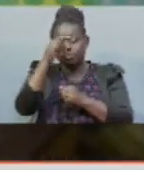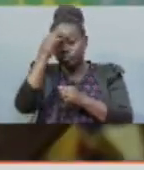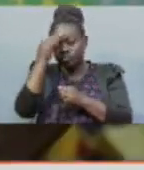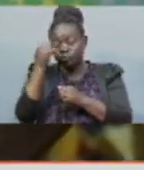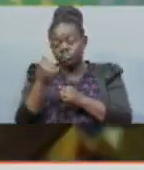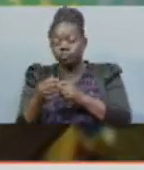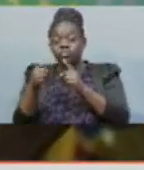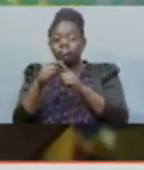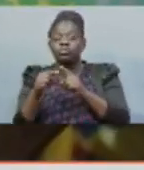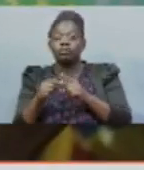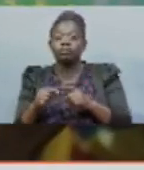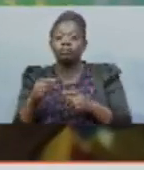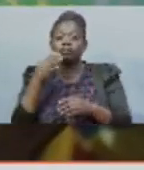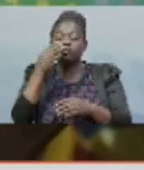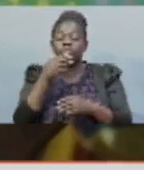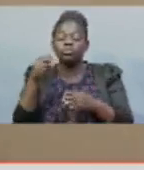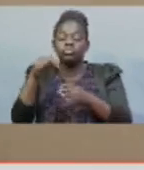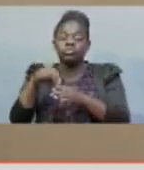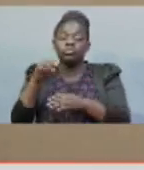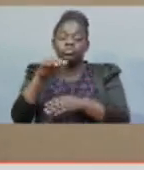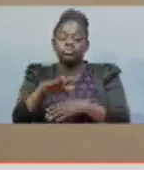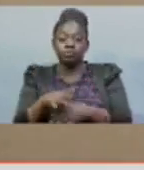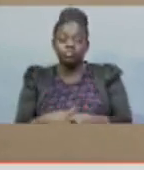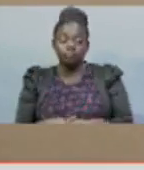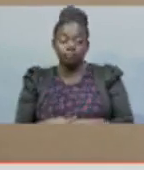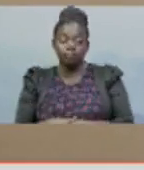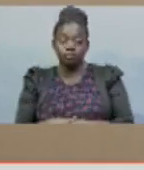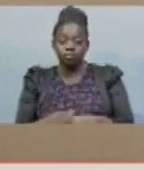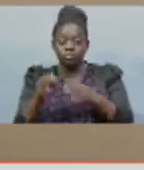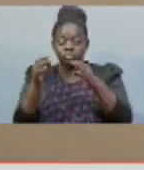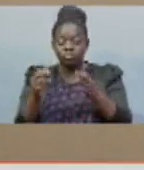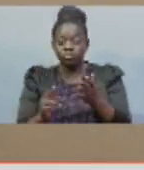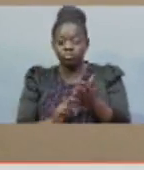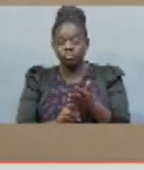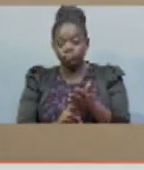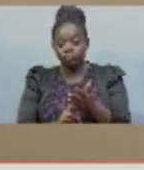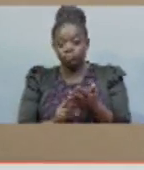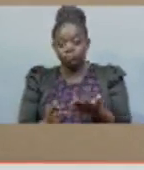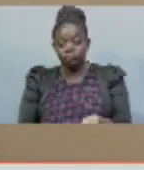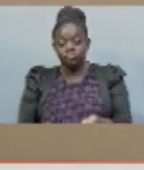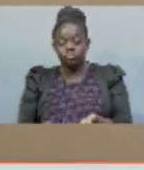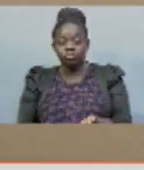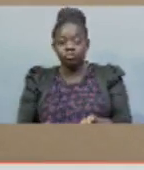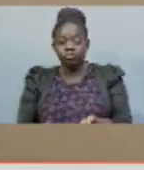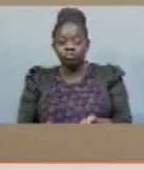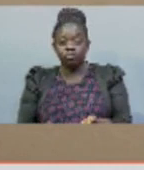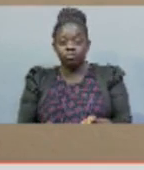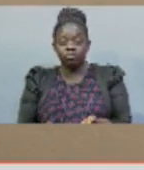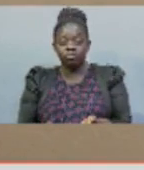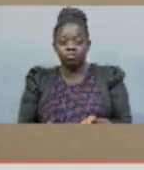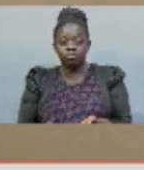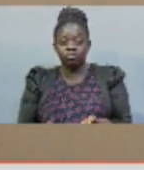emiro gya sabbuuni ne buto girinnya buli olukya ebikozesebwa tubijja wabweru w'amawanga nja kugamba nga